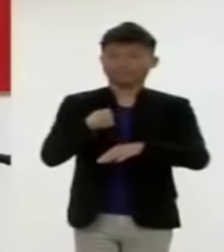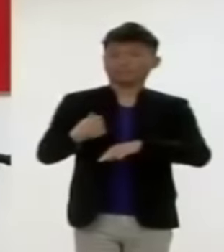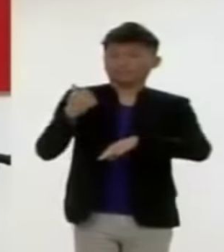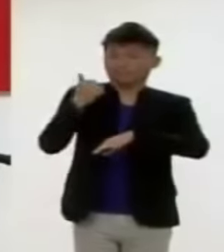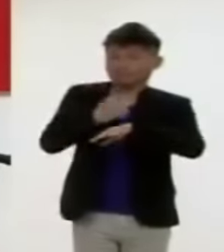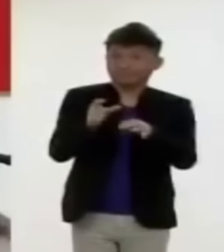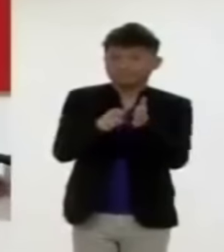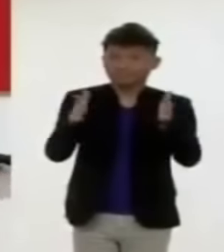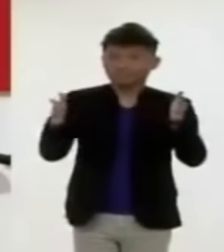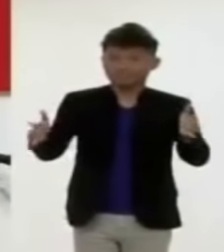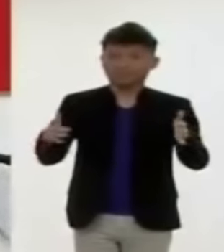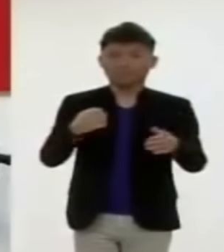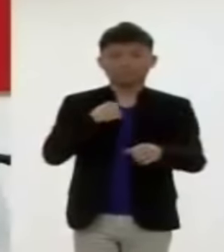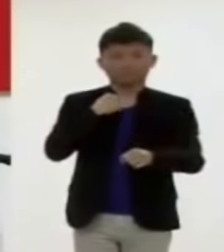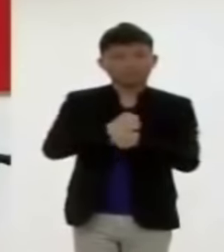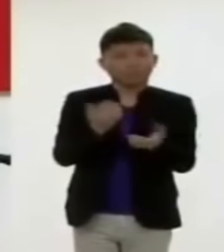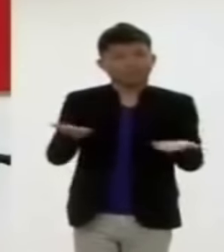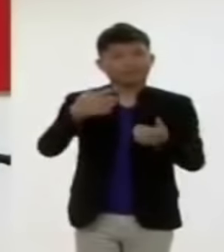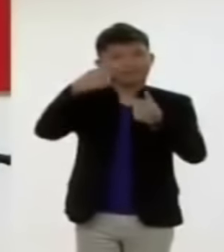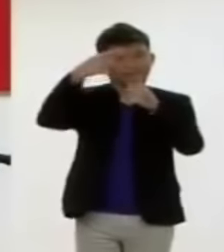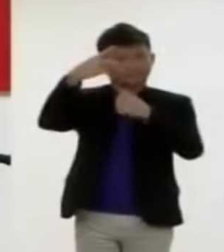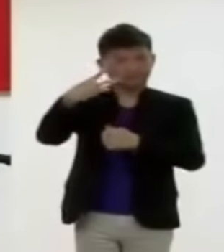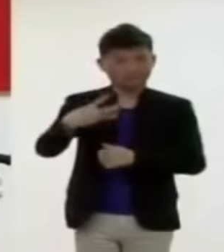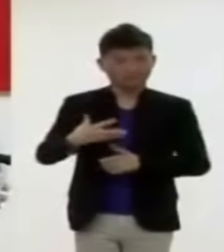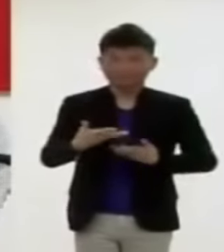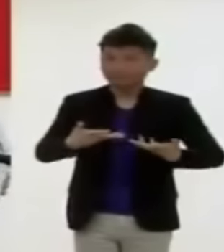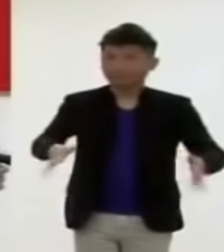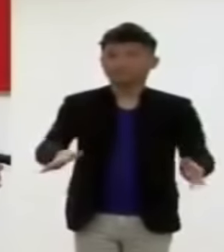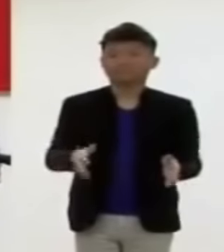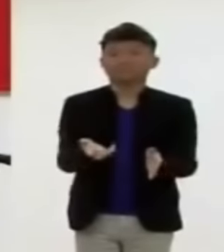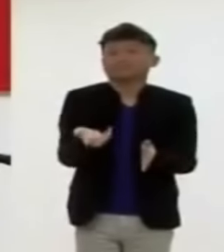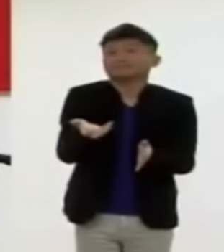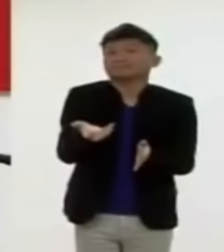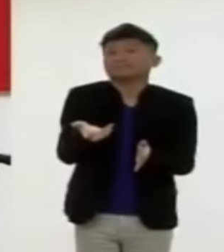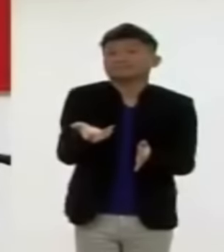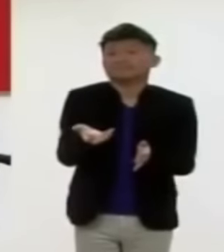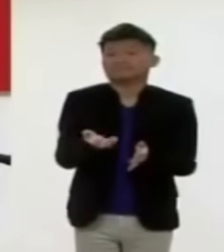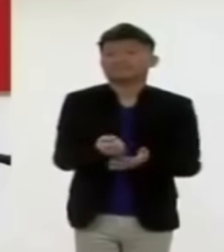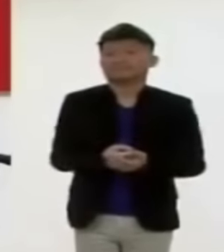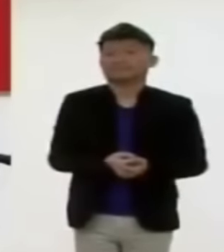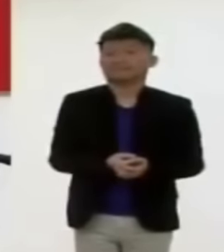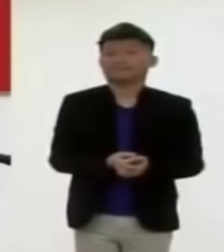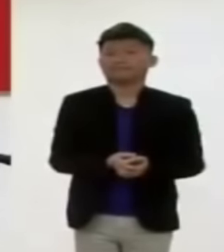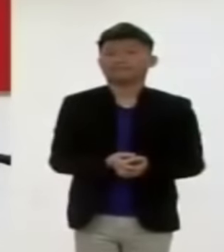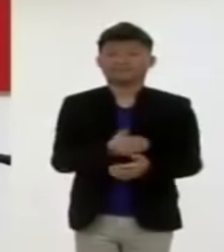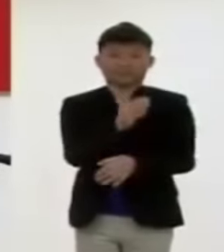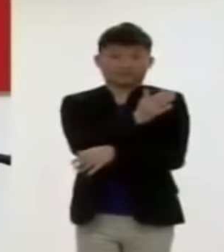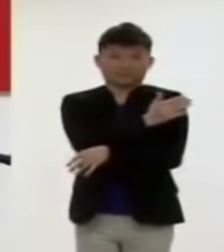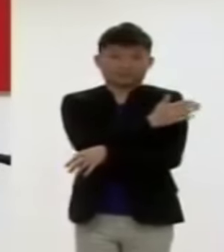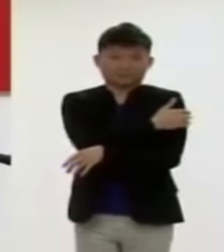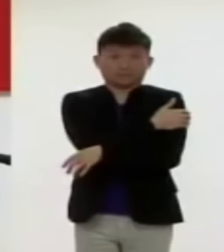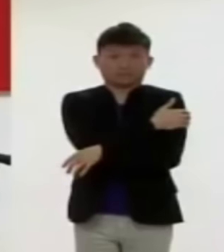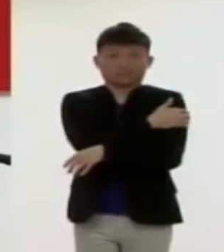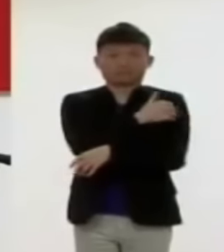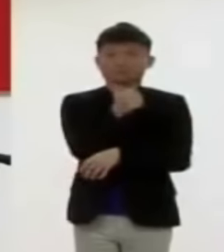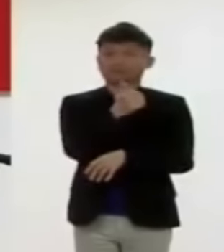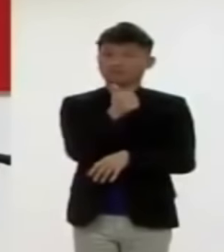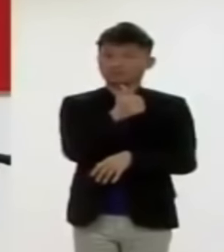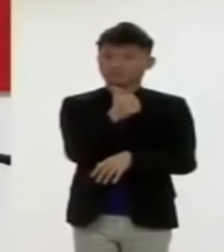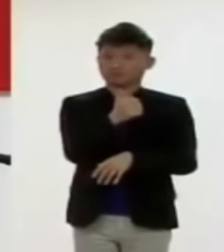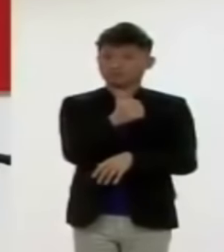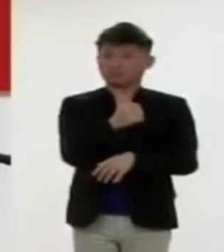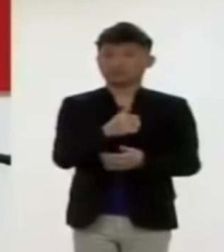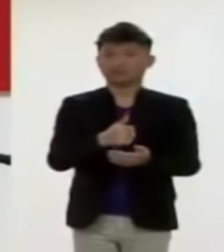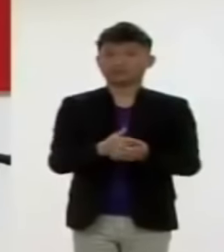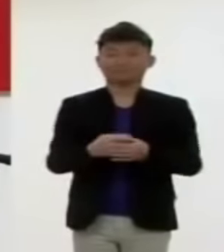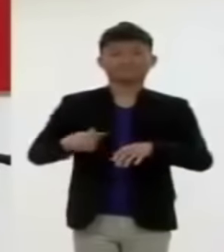做了许许多多的事。刚刚我们有陈仲立陈先